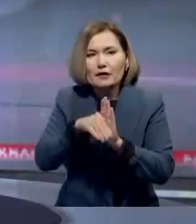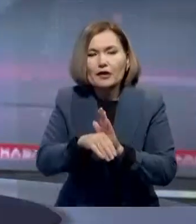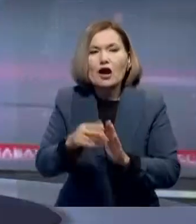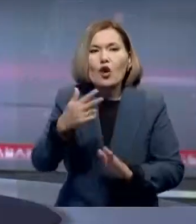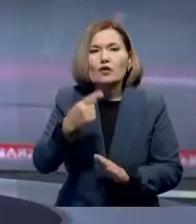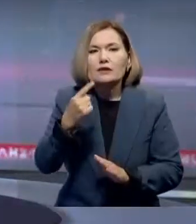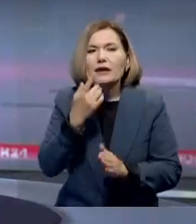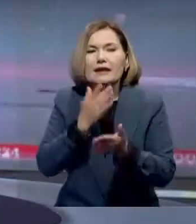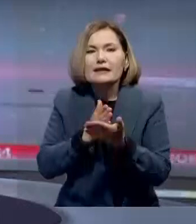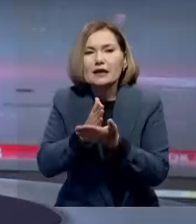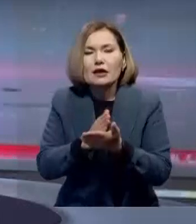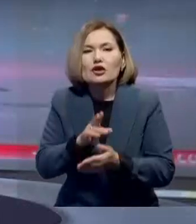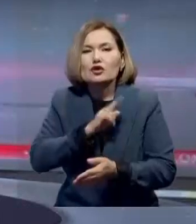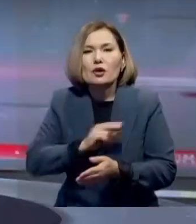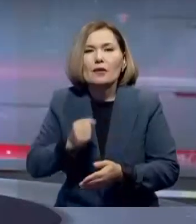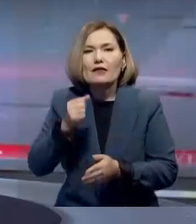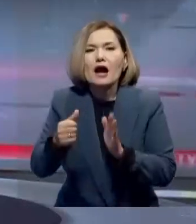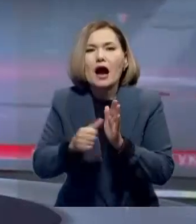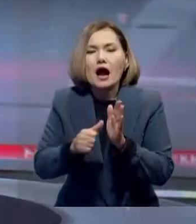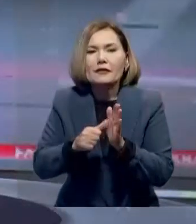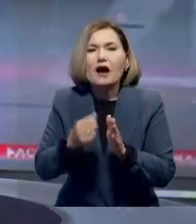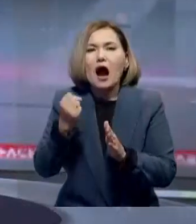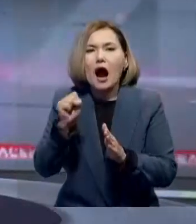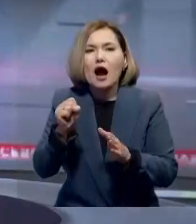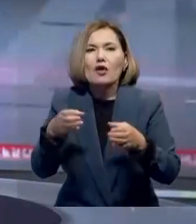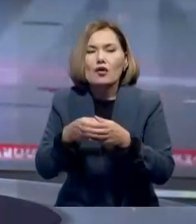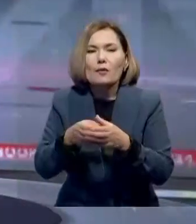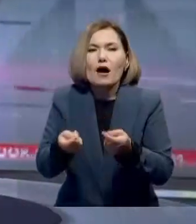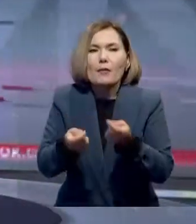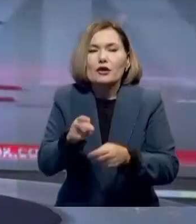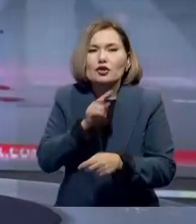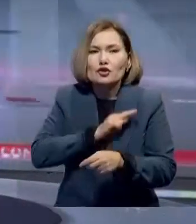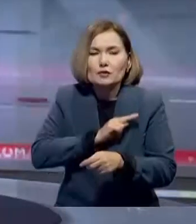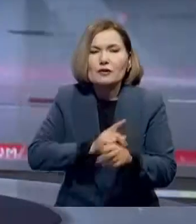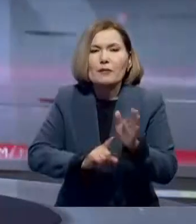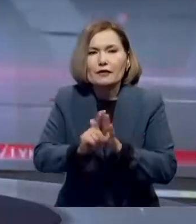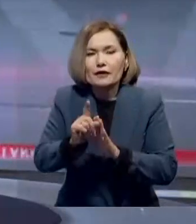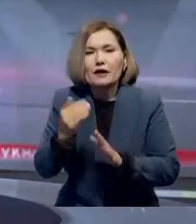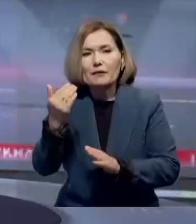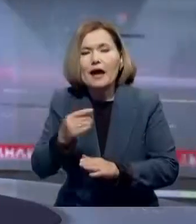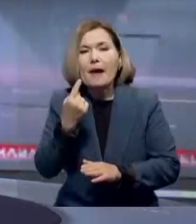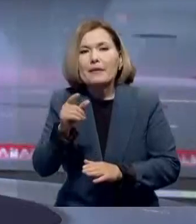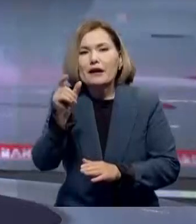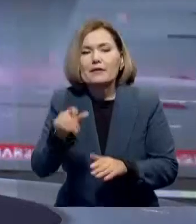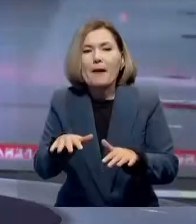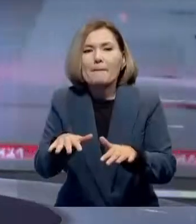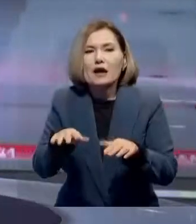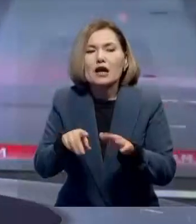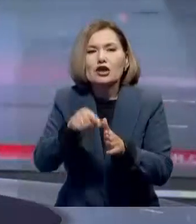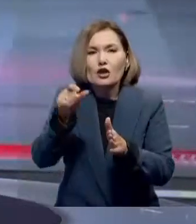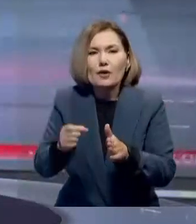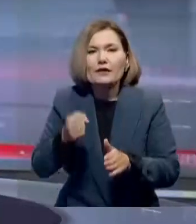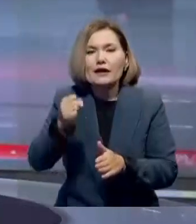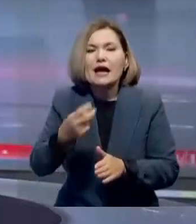31-і саяси лауазымға тағайындалса, 6-уы А корпусында басшылық қызметтің тізгінін қолға алды. Сондай-ақ бір адам мәжіліс депутаттығына